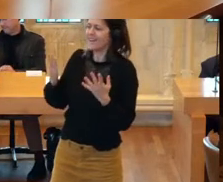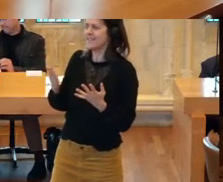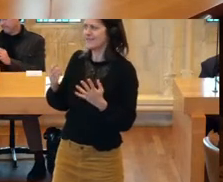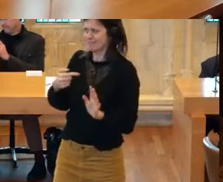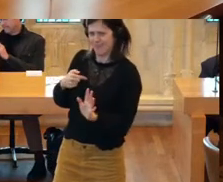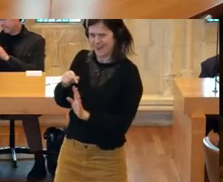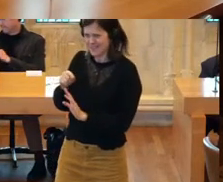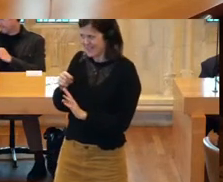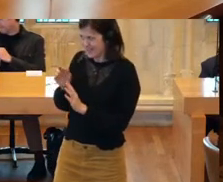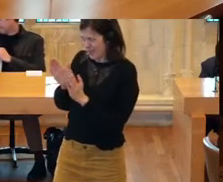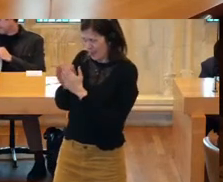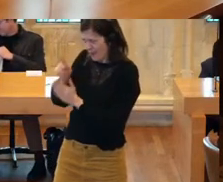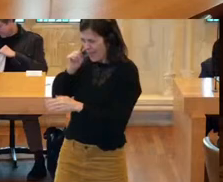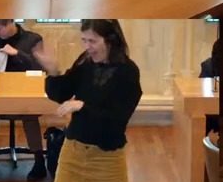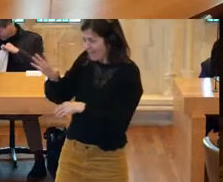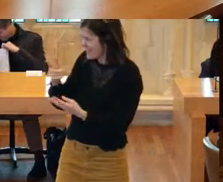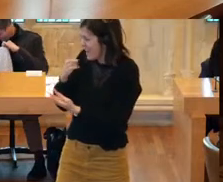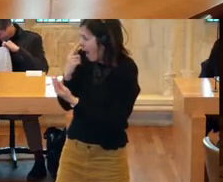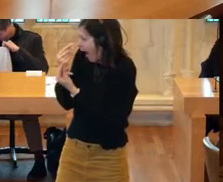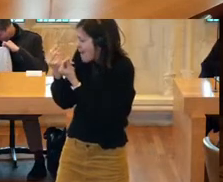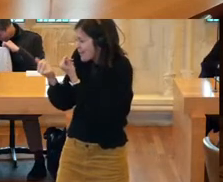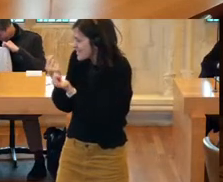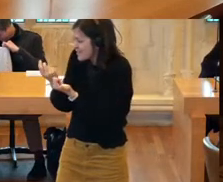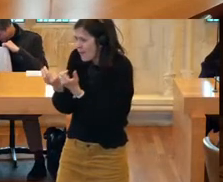vous demander votre avis et votre impression